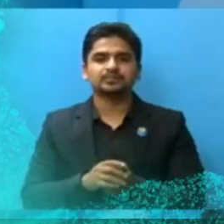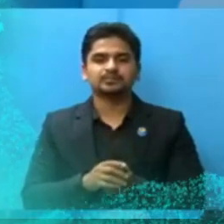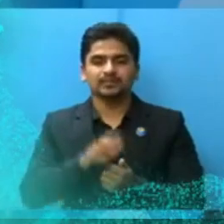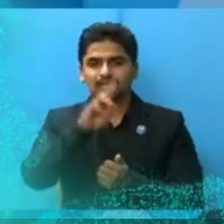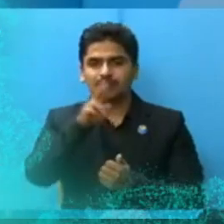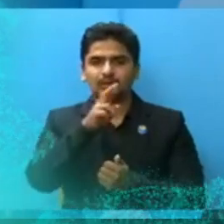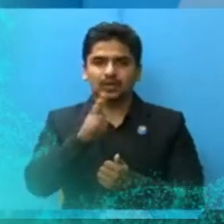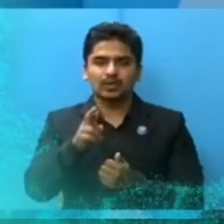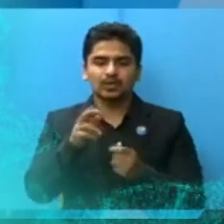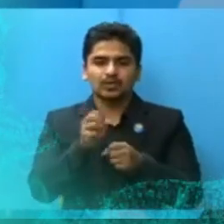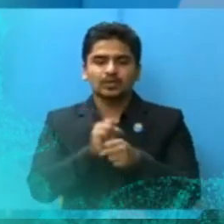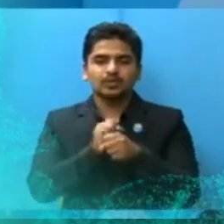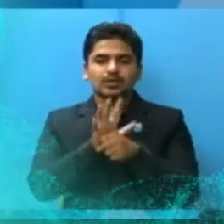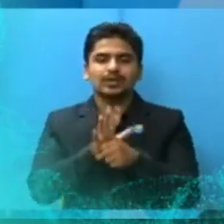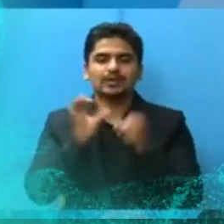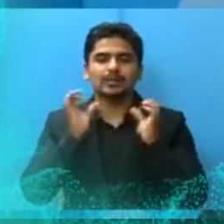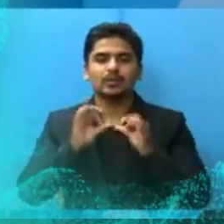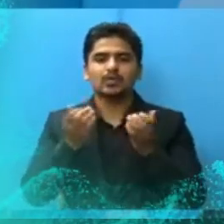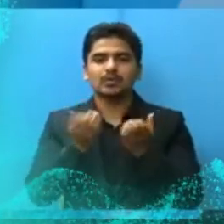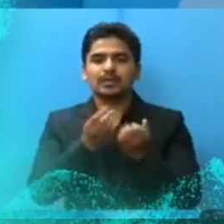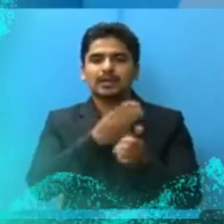र सक्रिय प्रयोगकर्ता